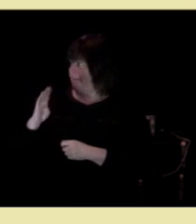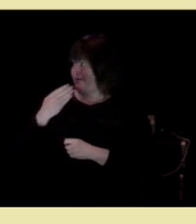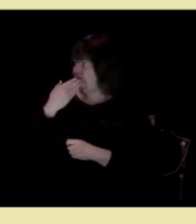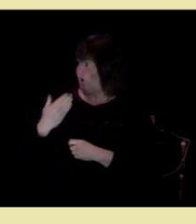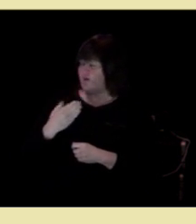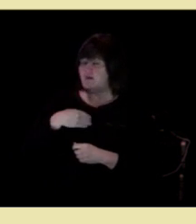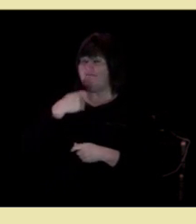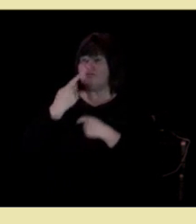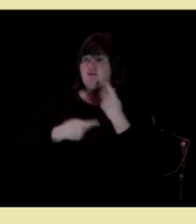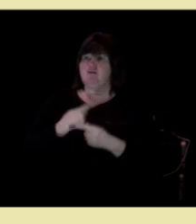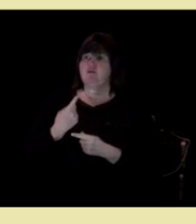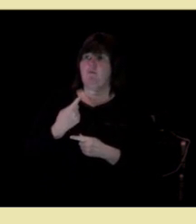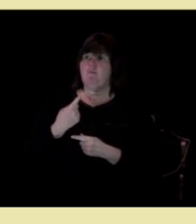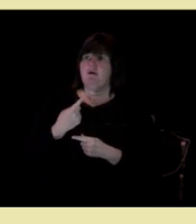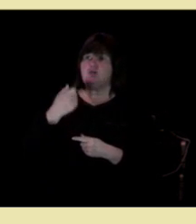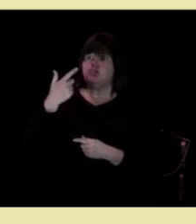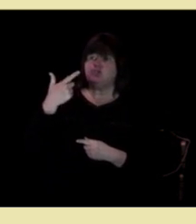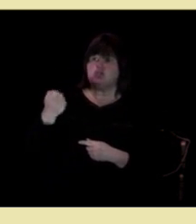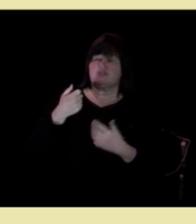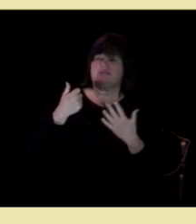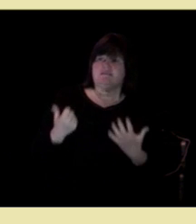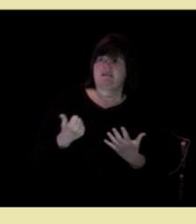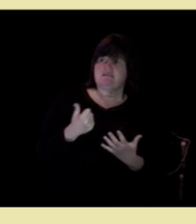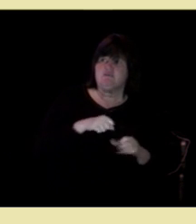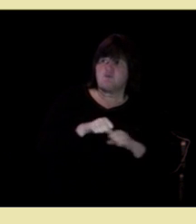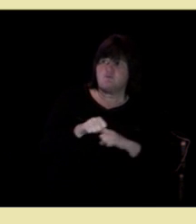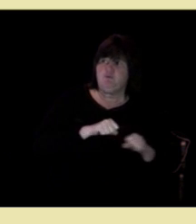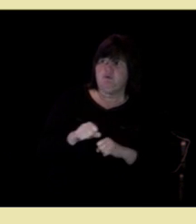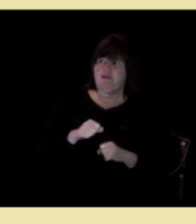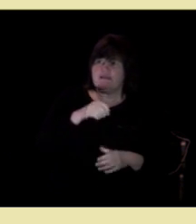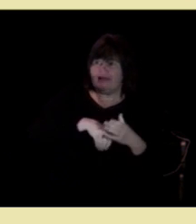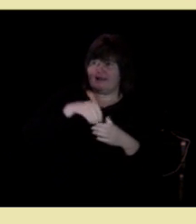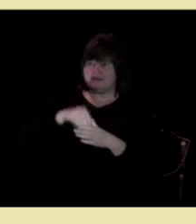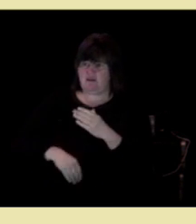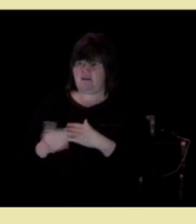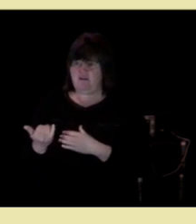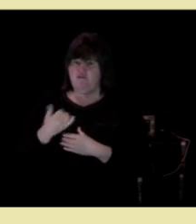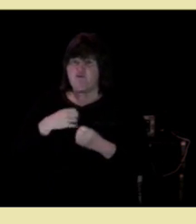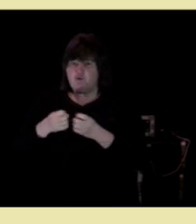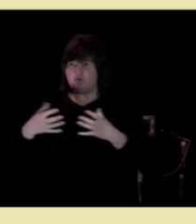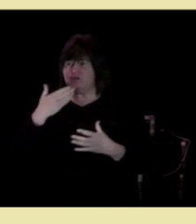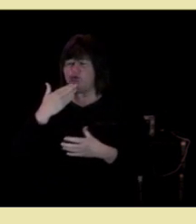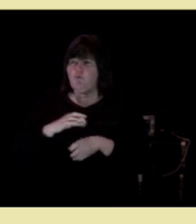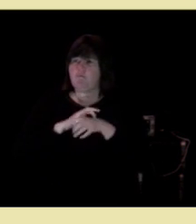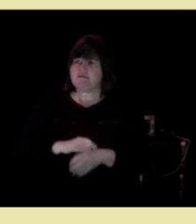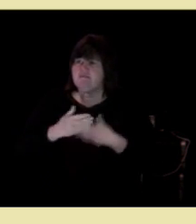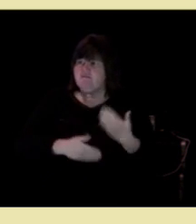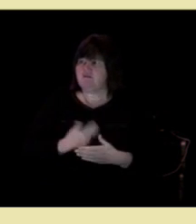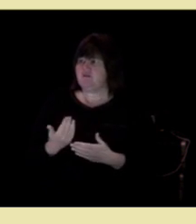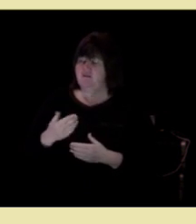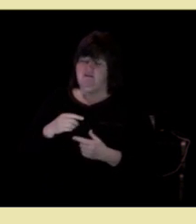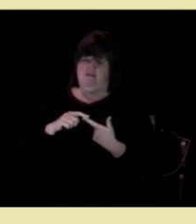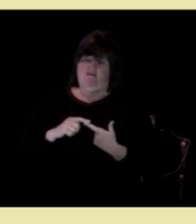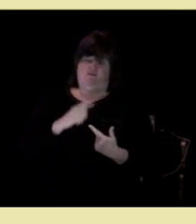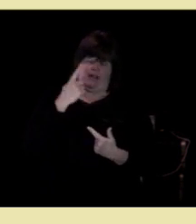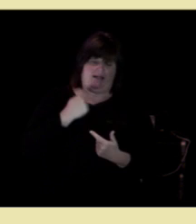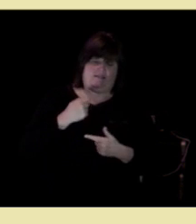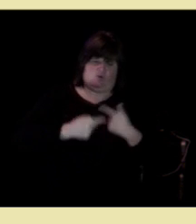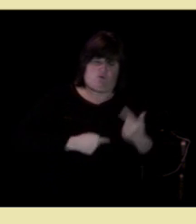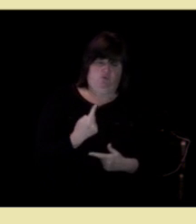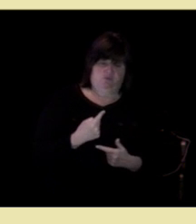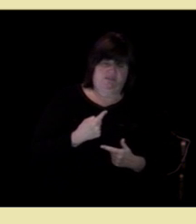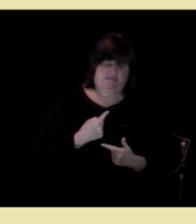i læringsnettverk for å utvikle gode pasientforløp. På den ene siden i forhold til eldre og kronisk syke, det en satsing, og i en